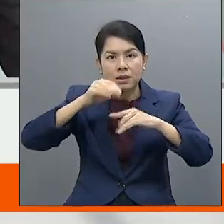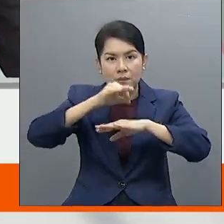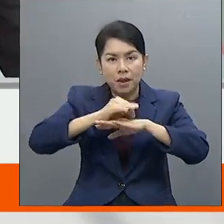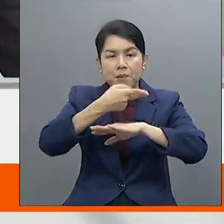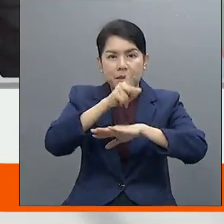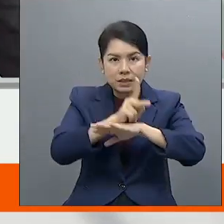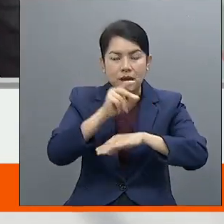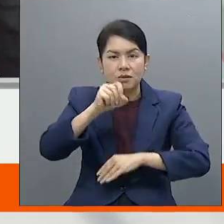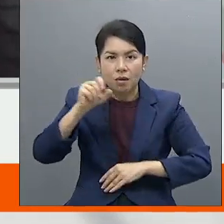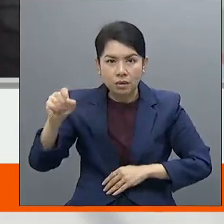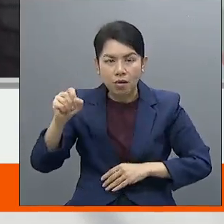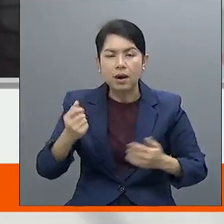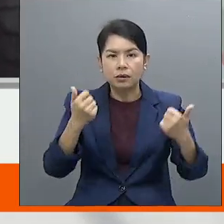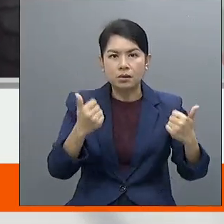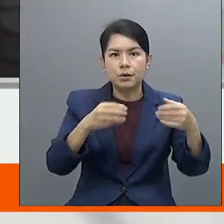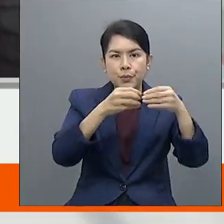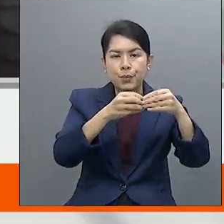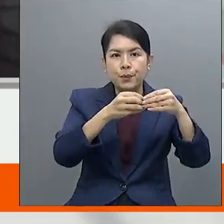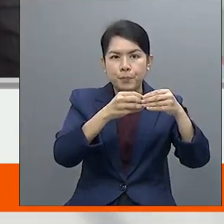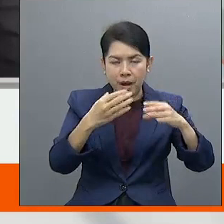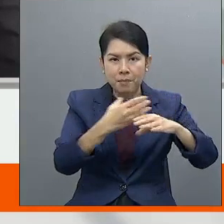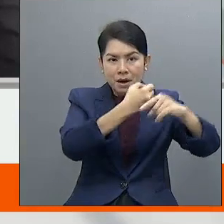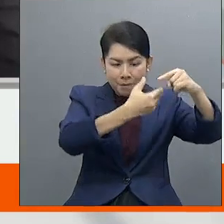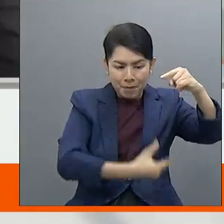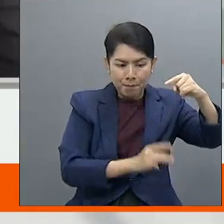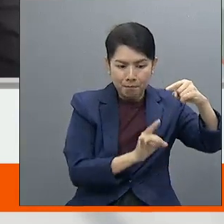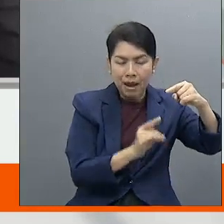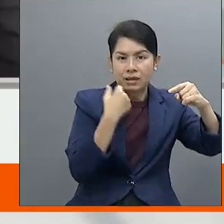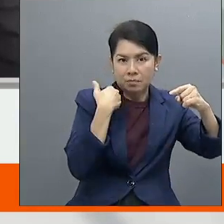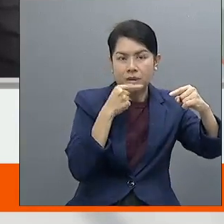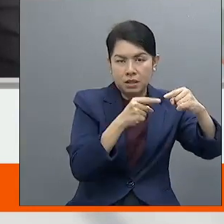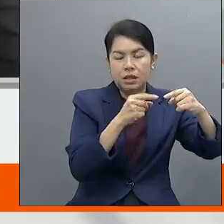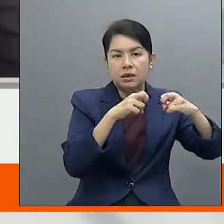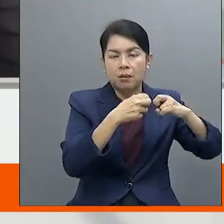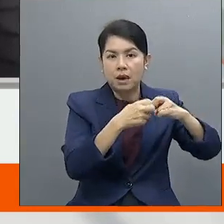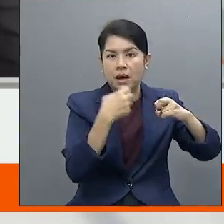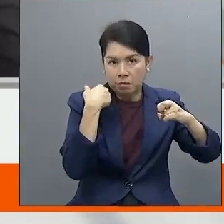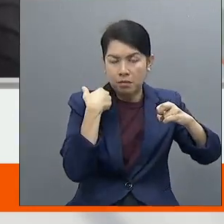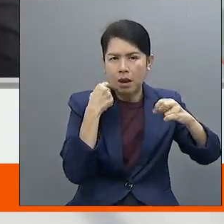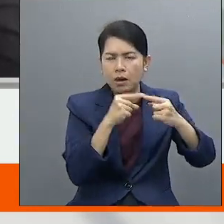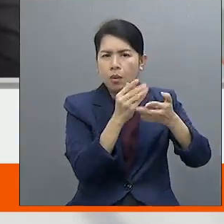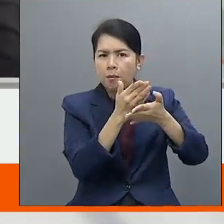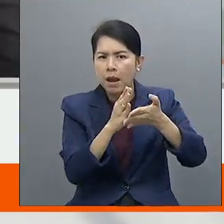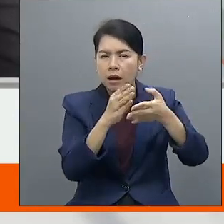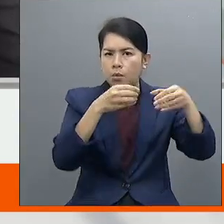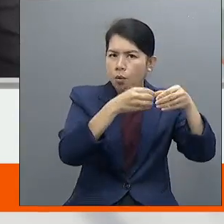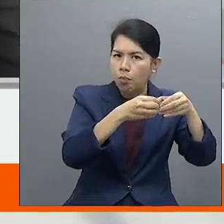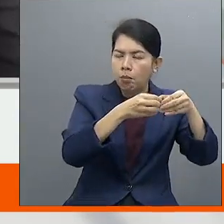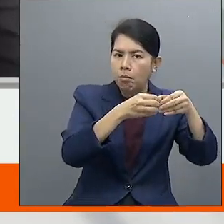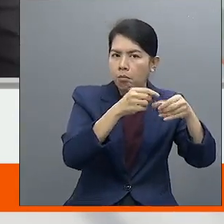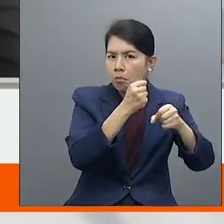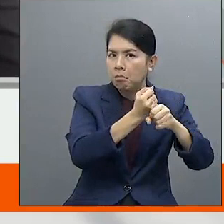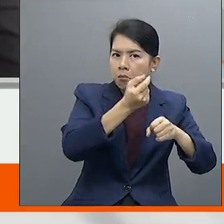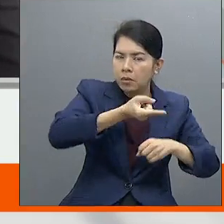ฐบาลกันอยู่ณขณะนี้เนี่ยจะยังอยู่ด้วยกันได้ไหมคะอาจารย์คือฝั่งไหนจะอยู่กับใครหรือมันจะต้องเกิดการดิวข้ามขั้วกันไปเลยนะ